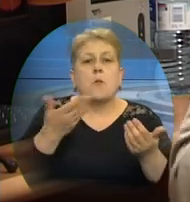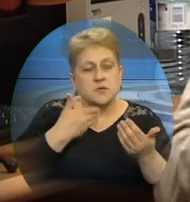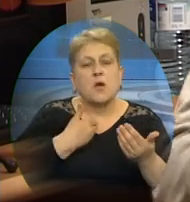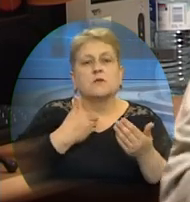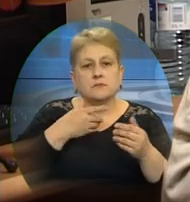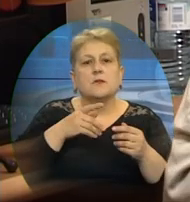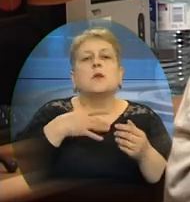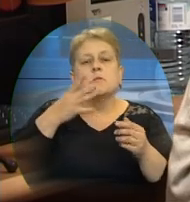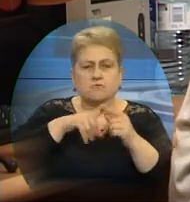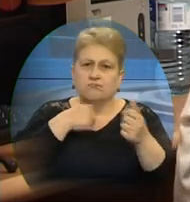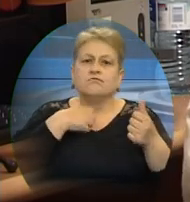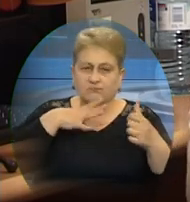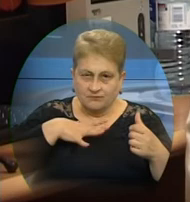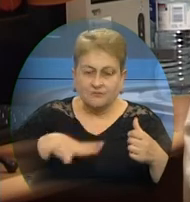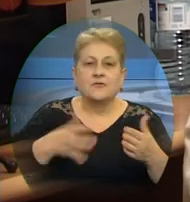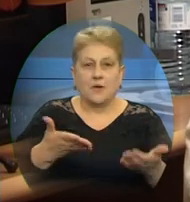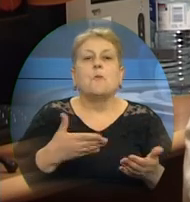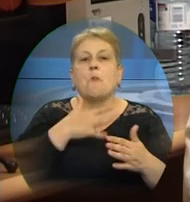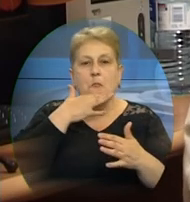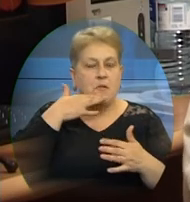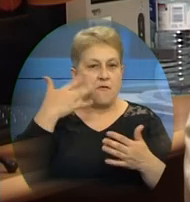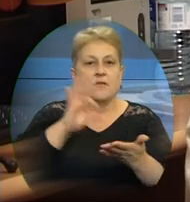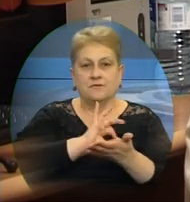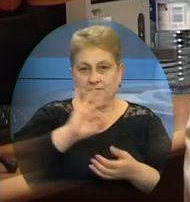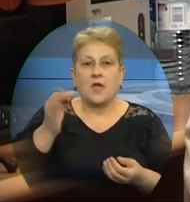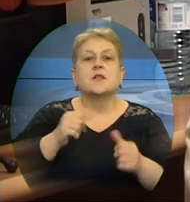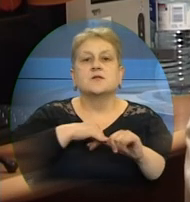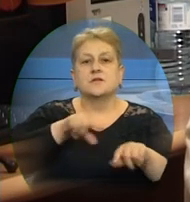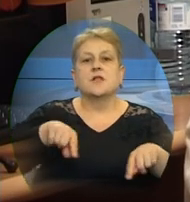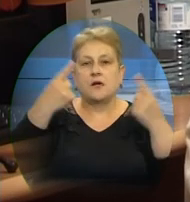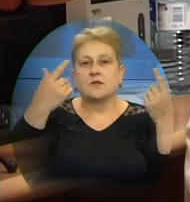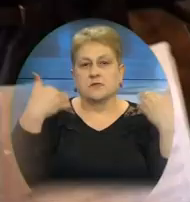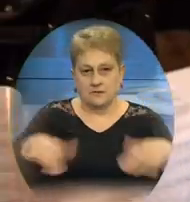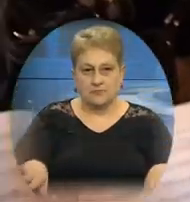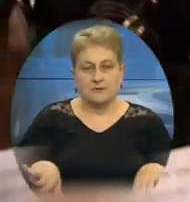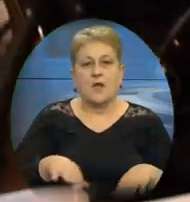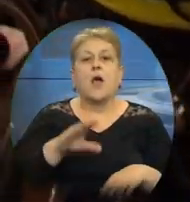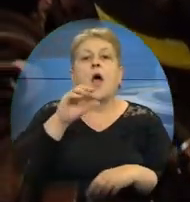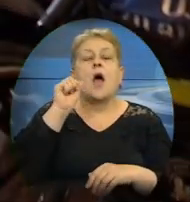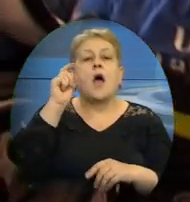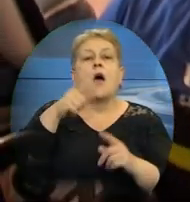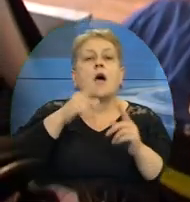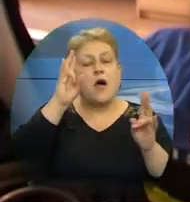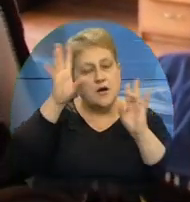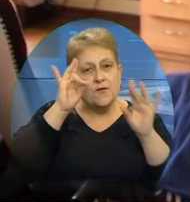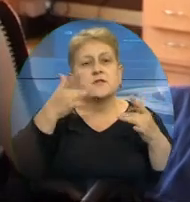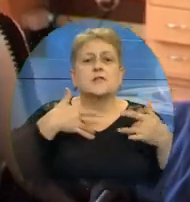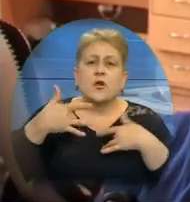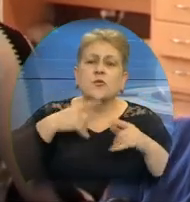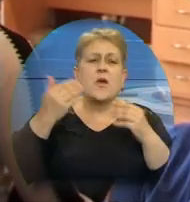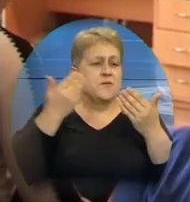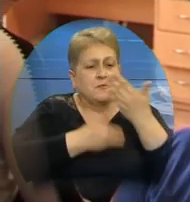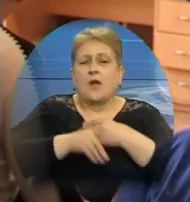մենք, պես ասած, դիմակայել ենք եւ հիմա բավականին զարգացել է երգչախումբը։ Արվեստը կապ չունի մարդու